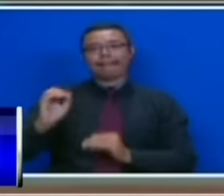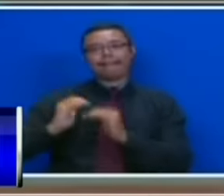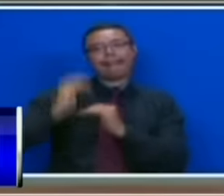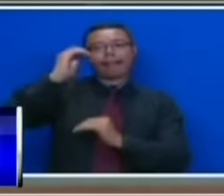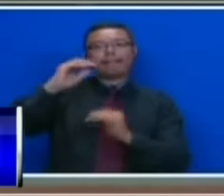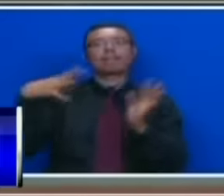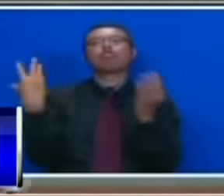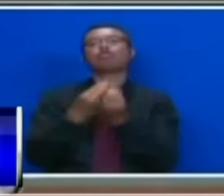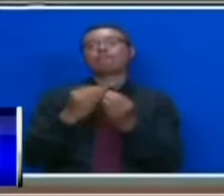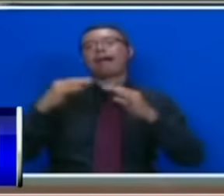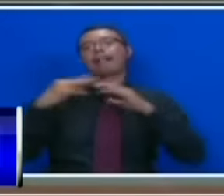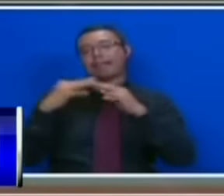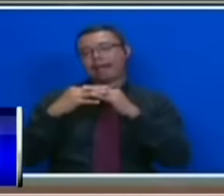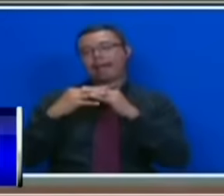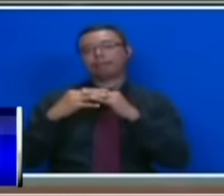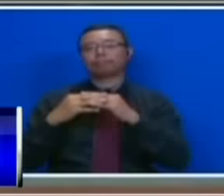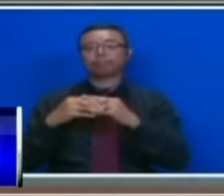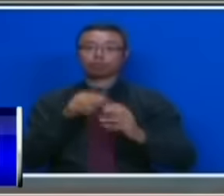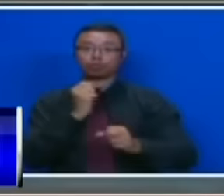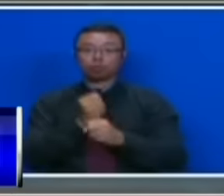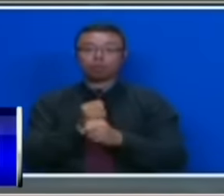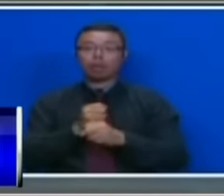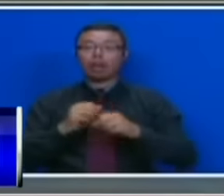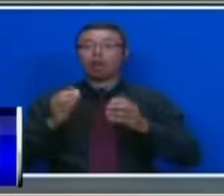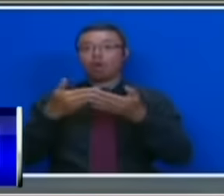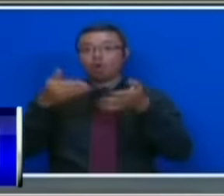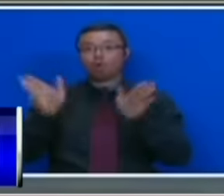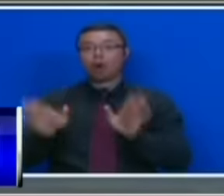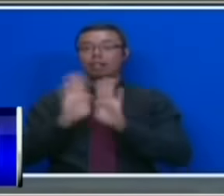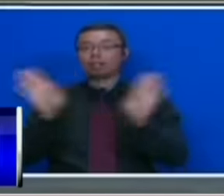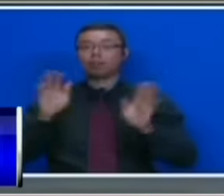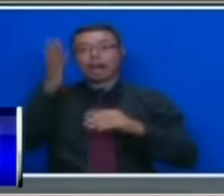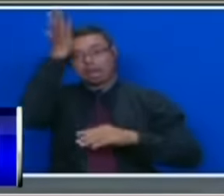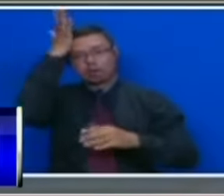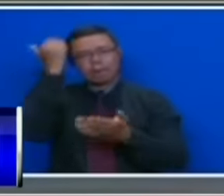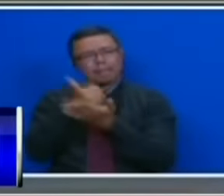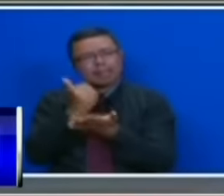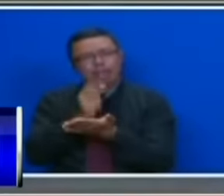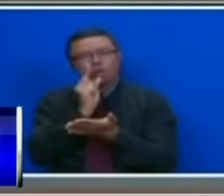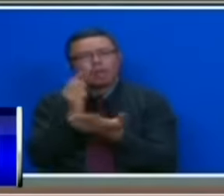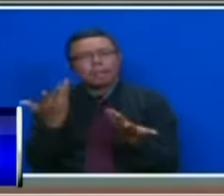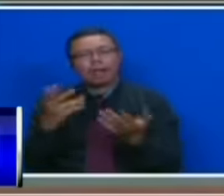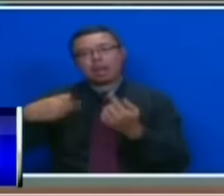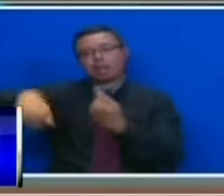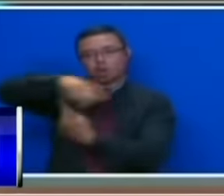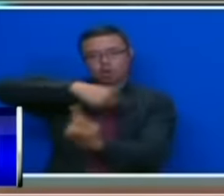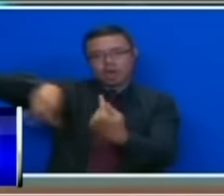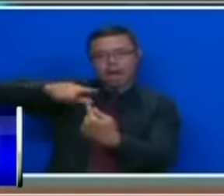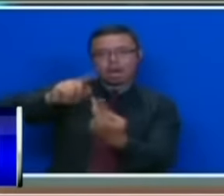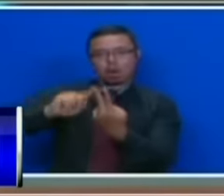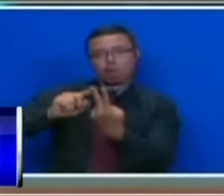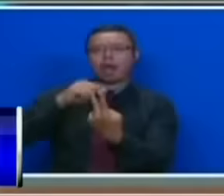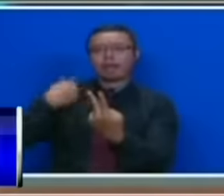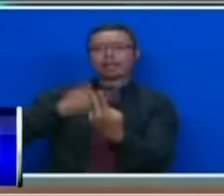dari total lahan. Sekali lagi, kegunaan ruang terbuka hijau ini yang menjadi sangat penting. Selain untuk aspek lingkungan, tetapi